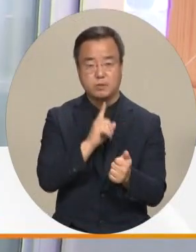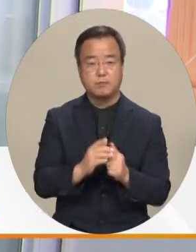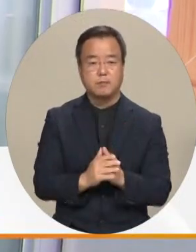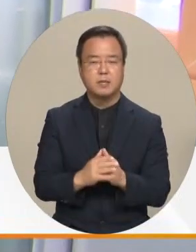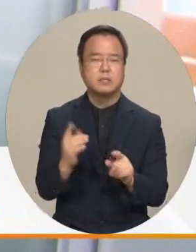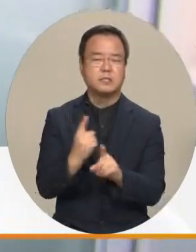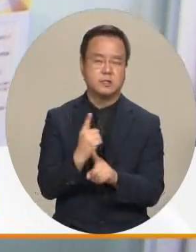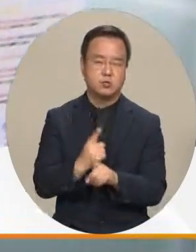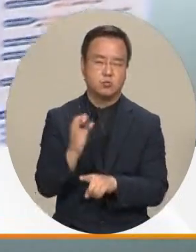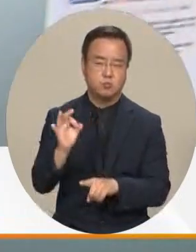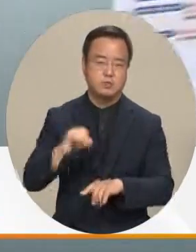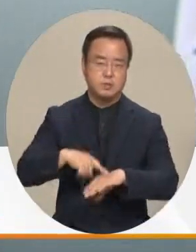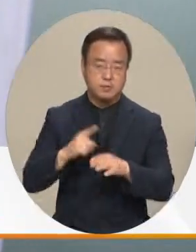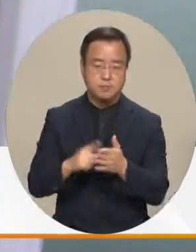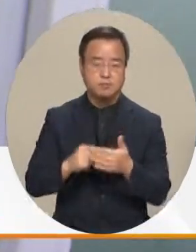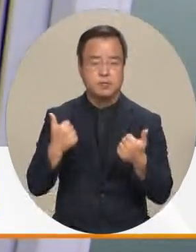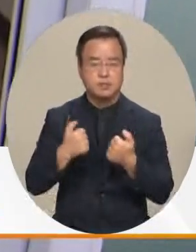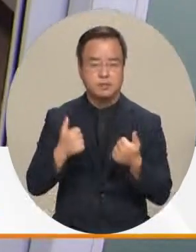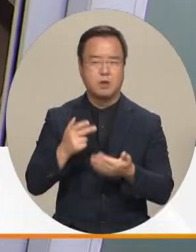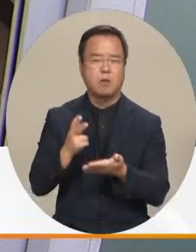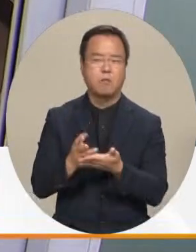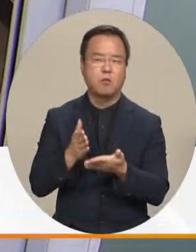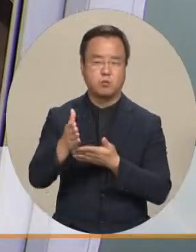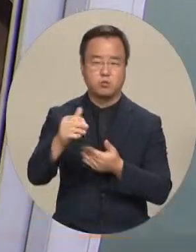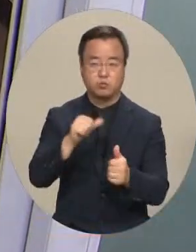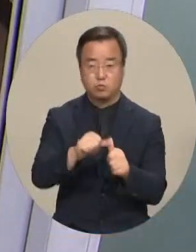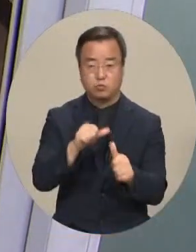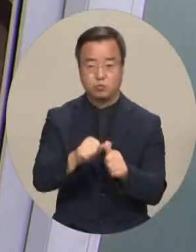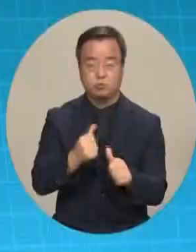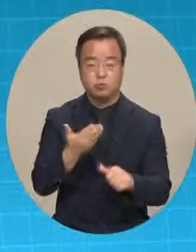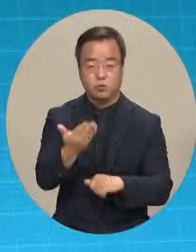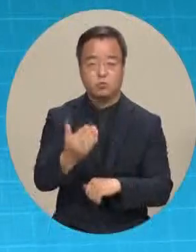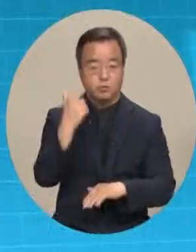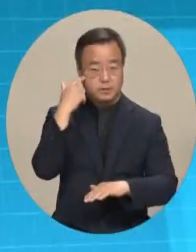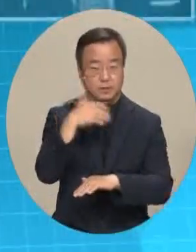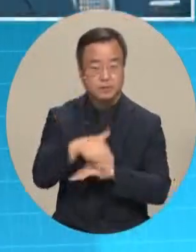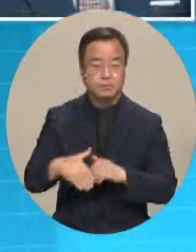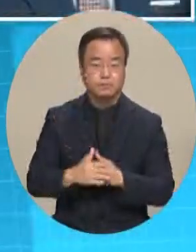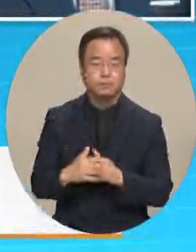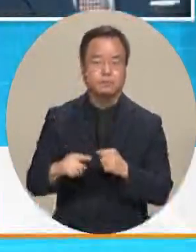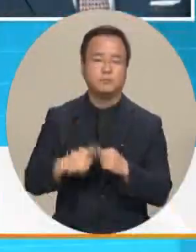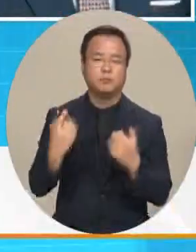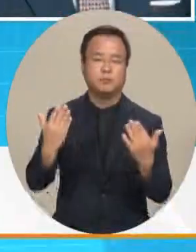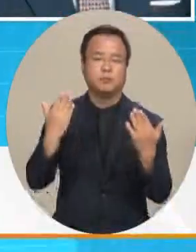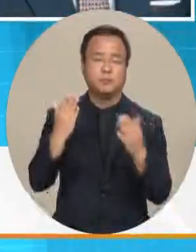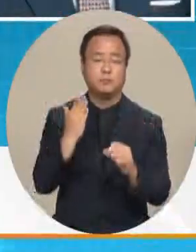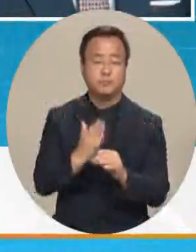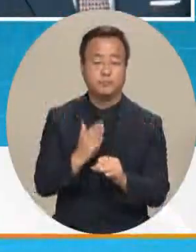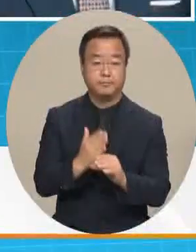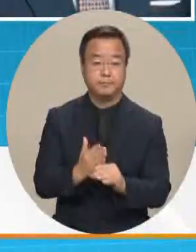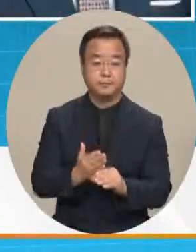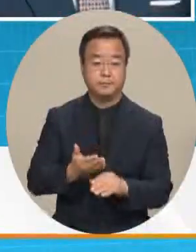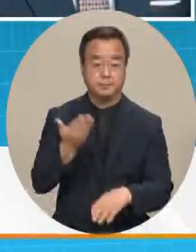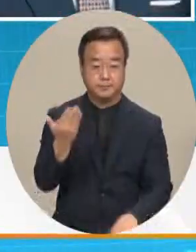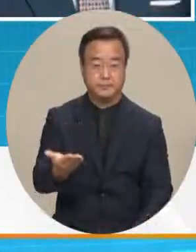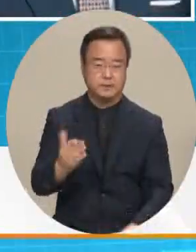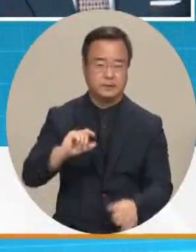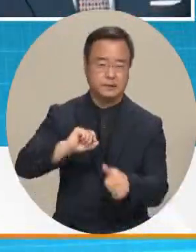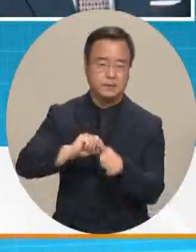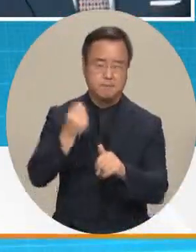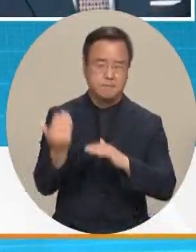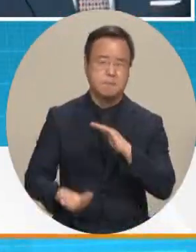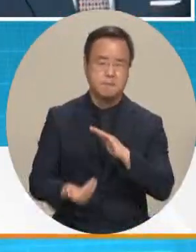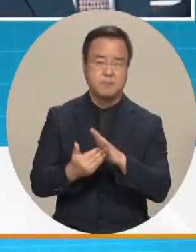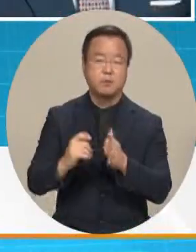대해선 치료비와 심리상담 법률 자문 등을 지원합니다 초등학교 단계에서 줄 수 있는 최고의 학생 징계를